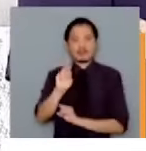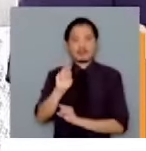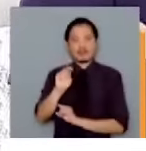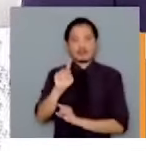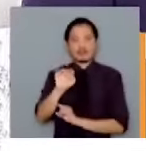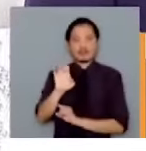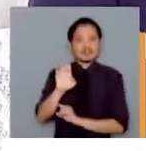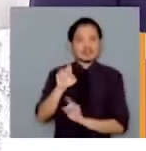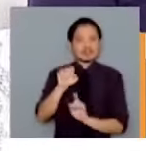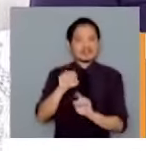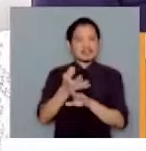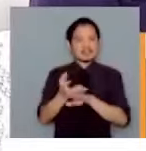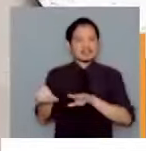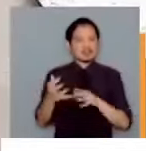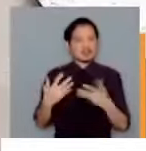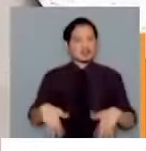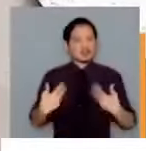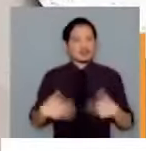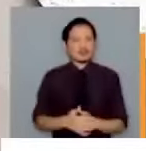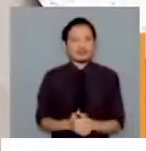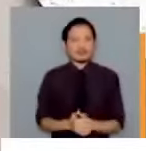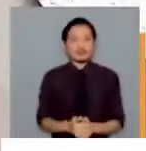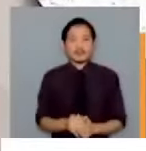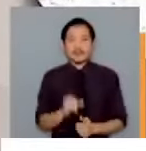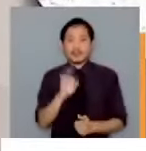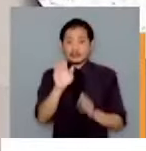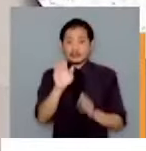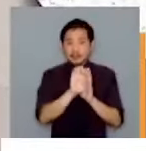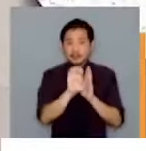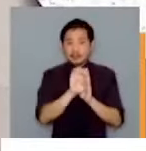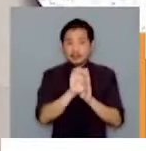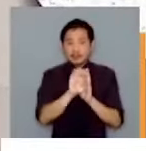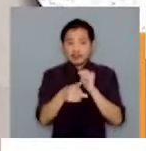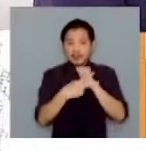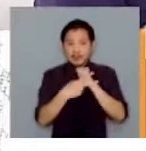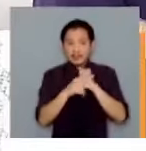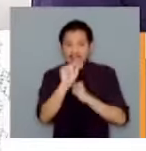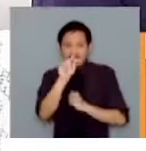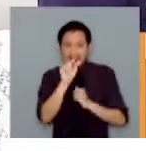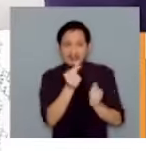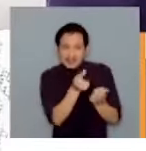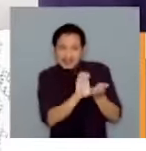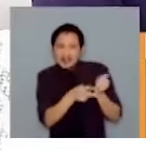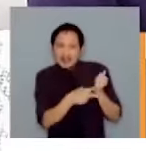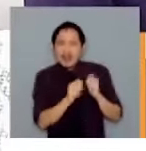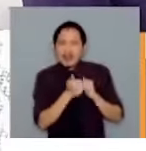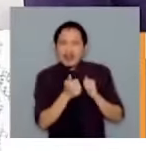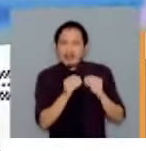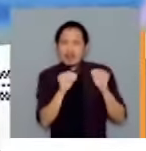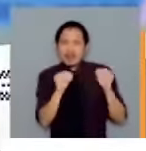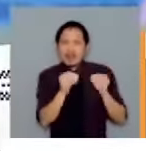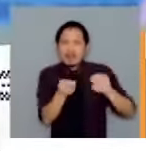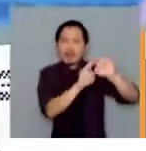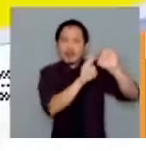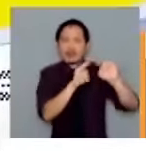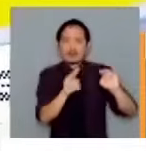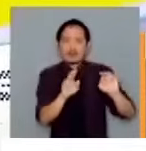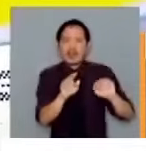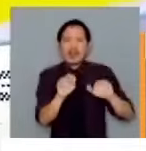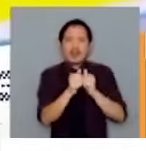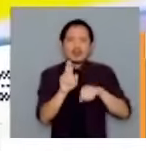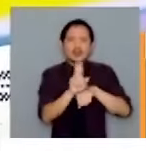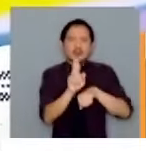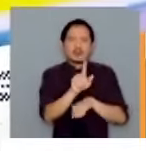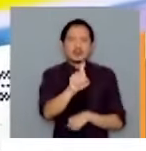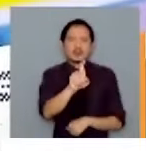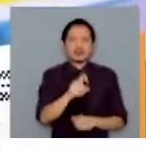may naipon kang kaunti, gusto mong palaguin. Paano mo po ito gagawin na nang hindi na isa-scam? Okay. Una, kailangan